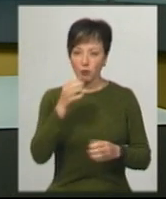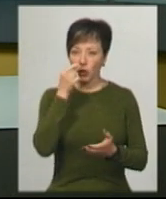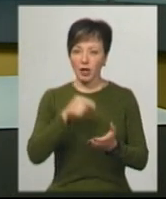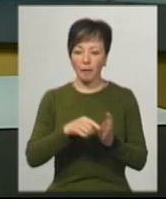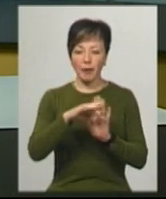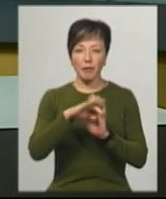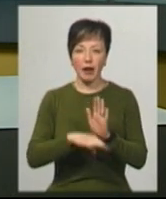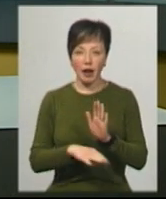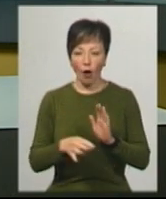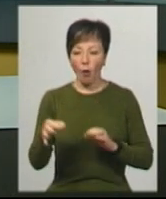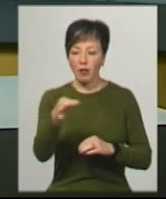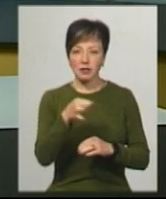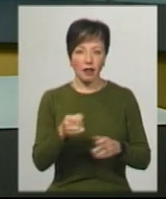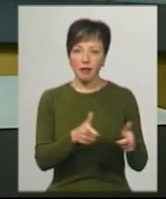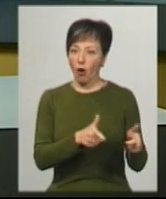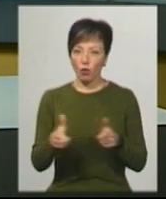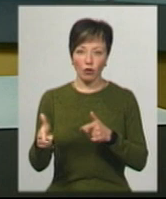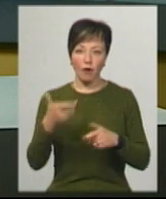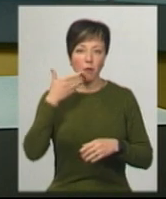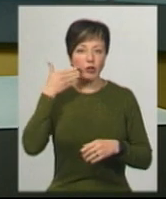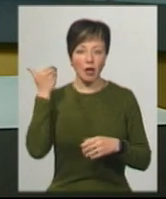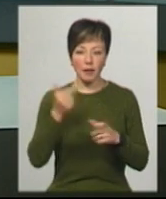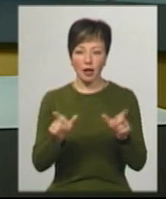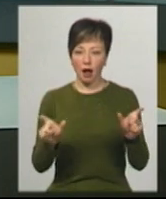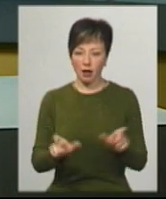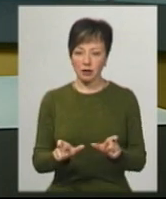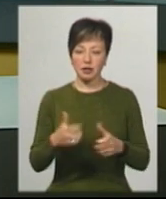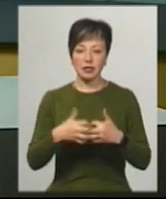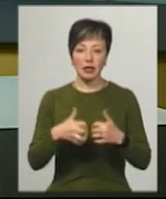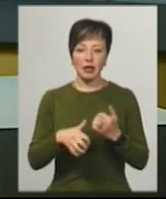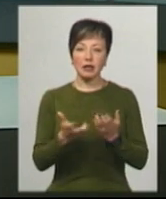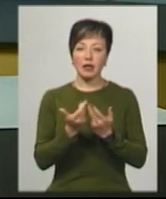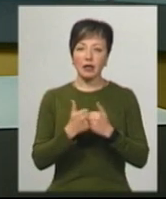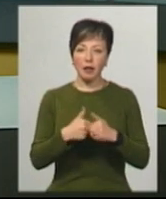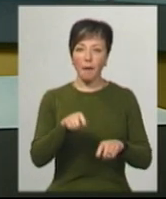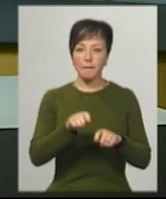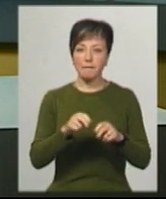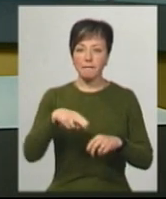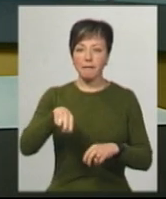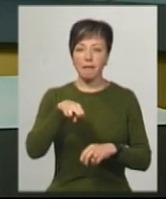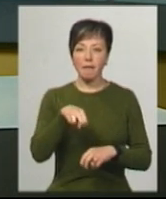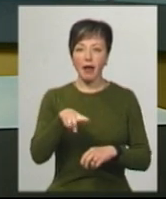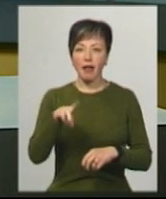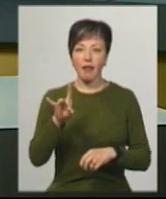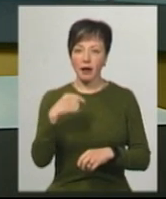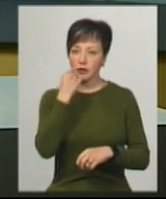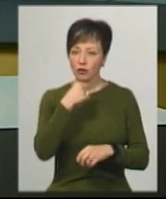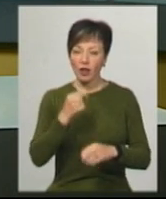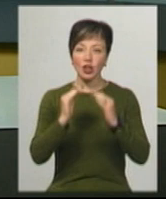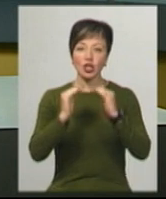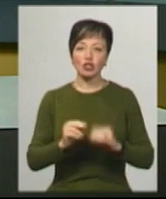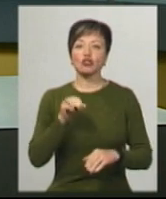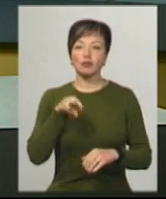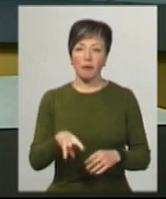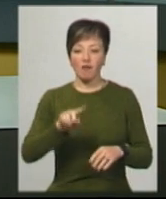потрапила в перелік областей, які не готові до послаблення карантину. Середня кількість ПЛР-тестувань на Хмельниччині нижча за вимоги Міністерства